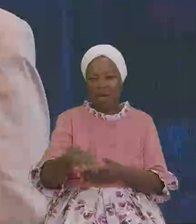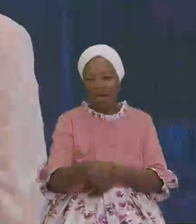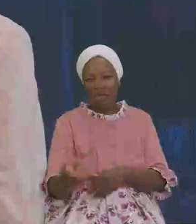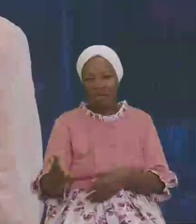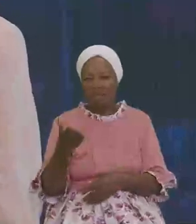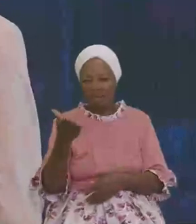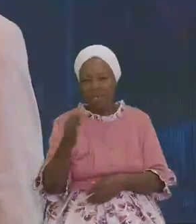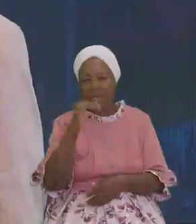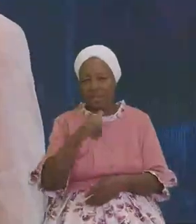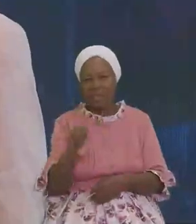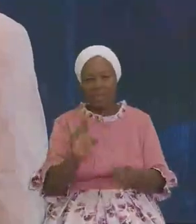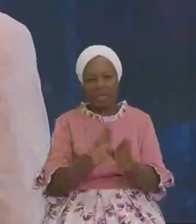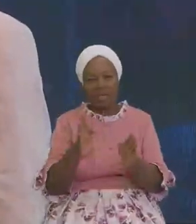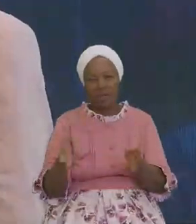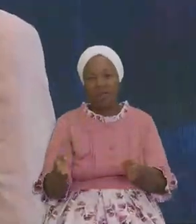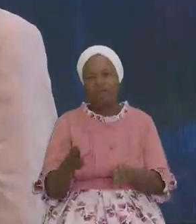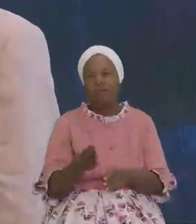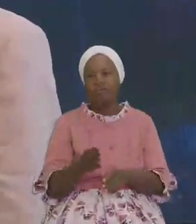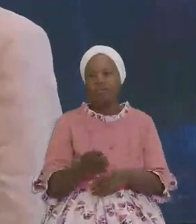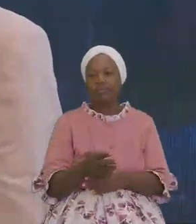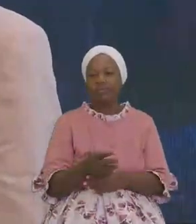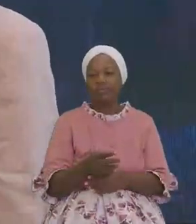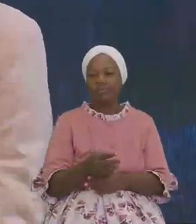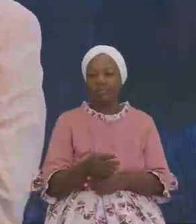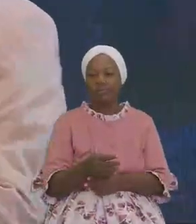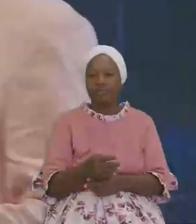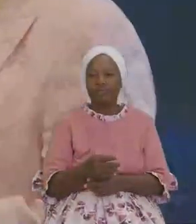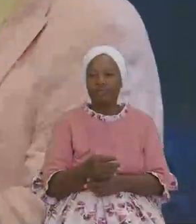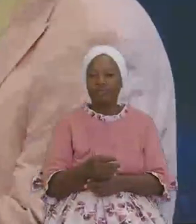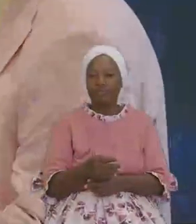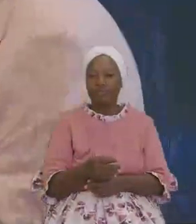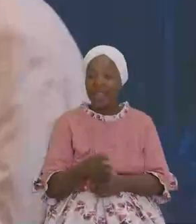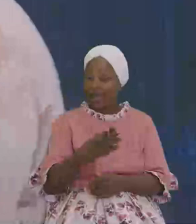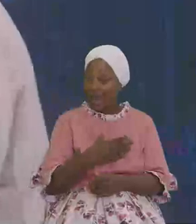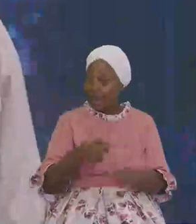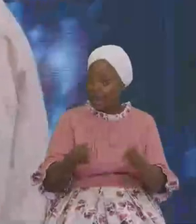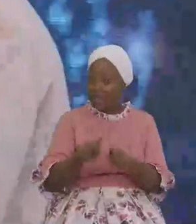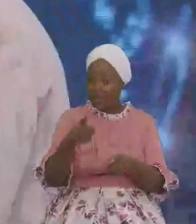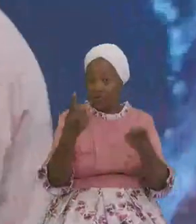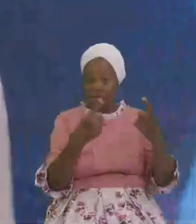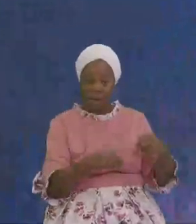dans un supermarché, pour acheter quoi que ce soit, il y a toujours une porte.